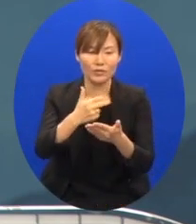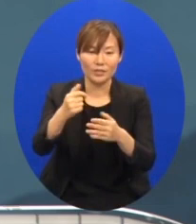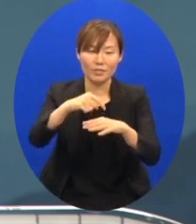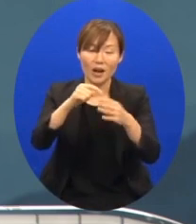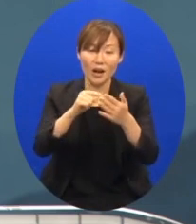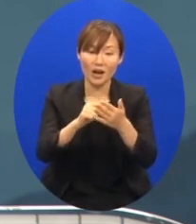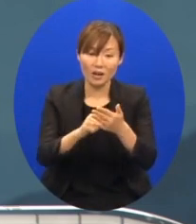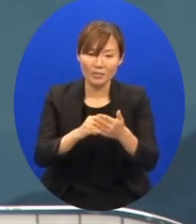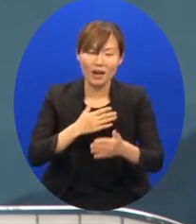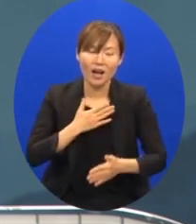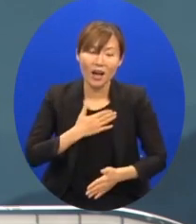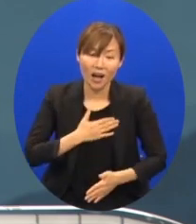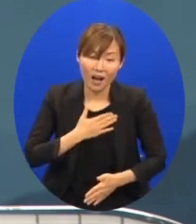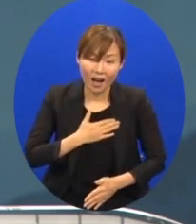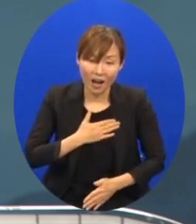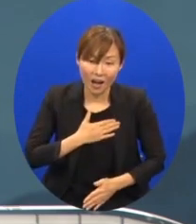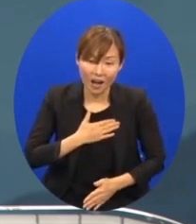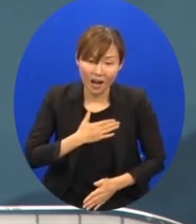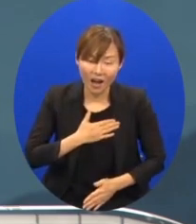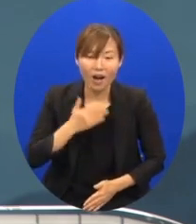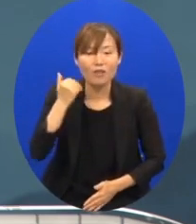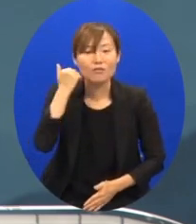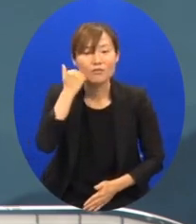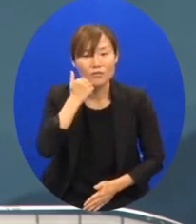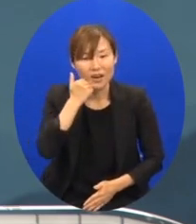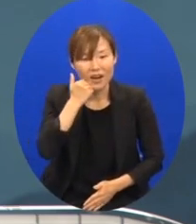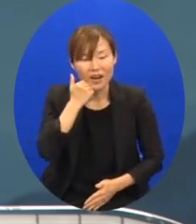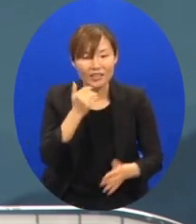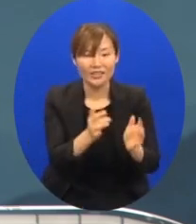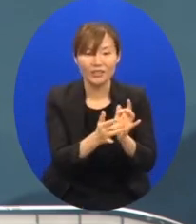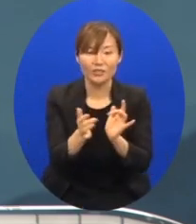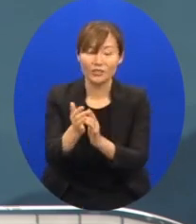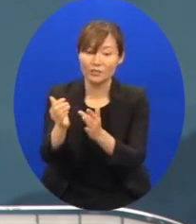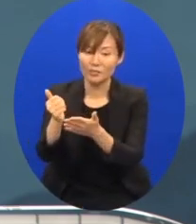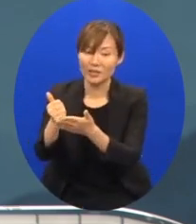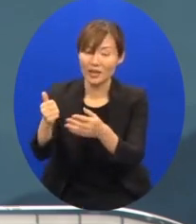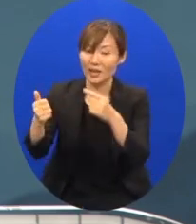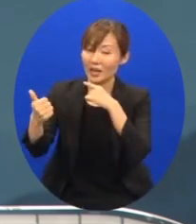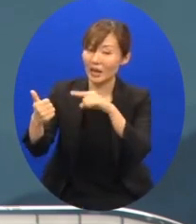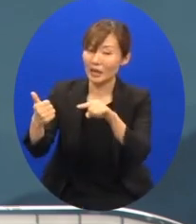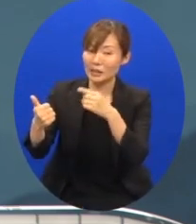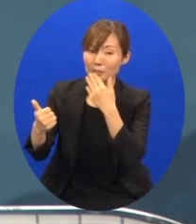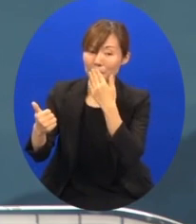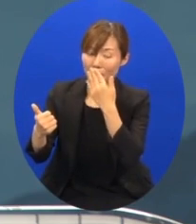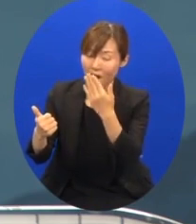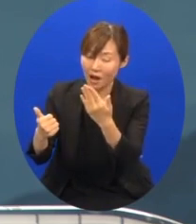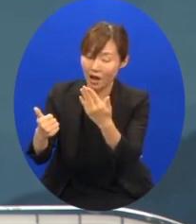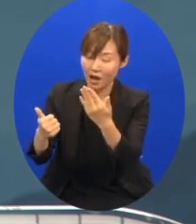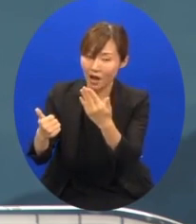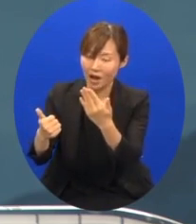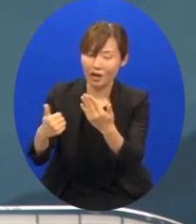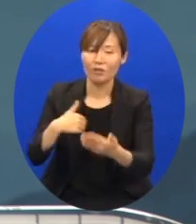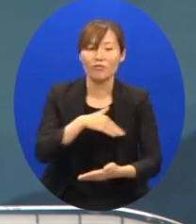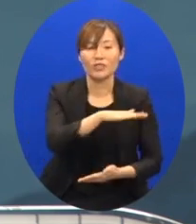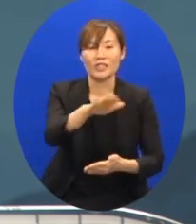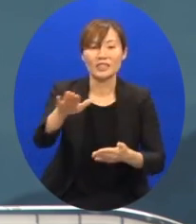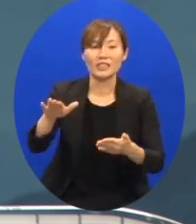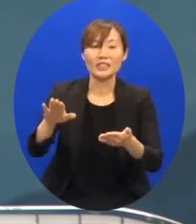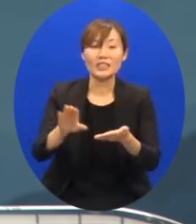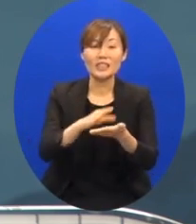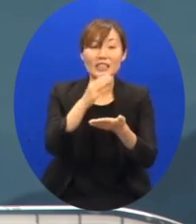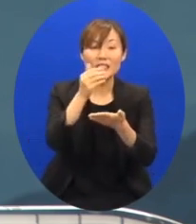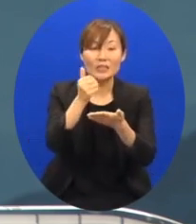누가 그분을 가르치겠습니다 까 그러나 우리는 그리스도의 마음을 가지고 있습니다